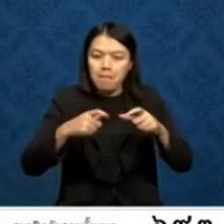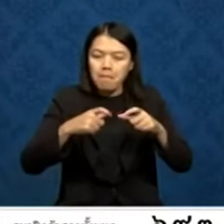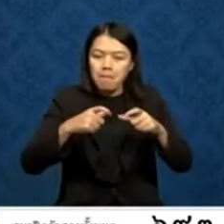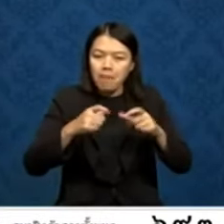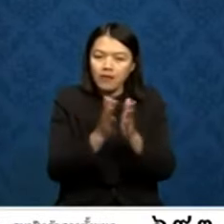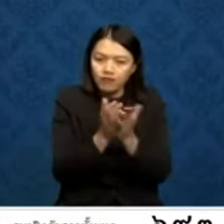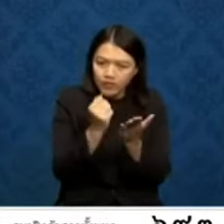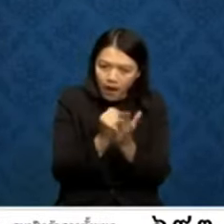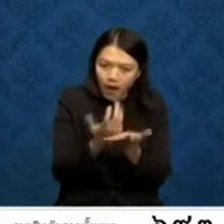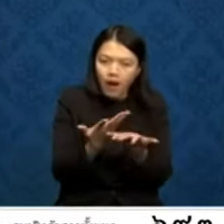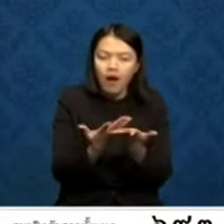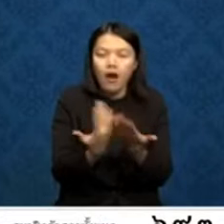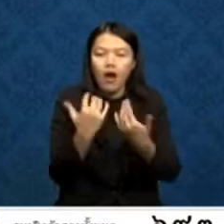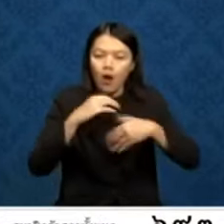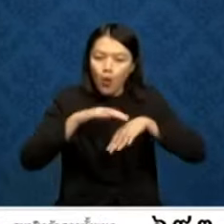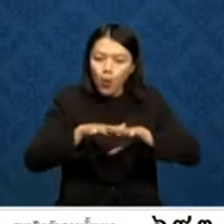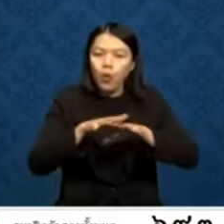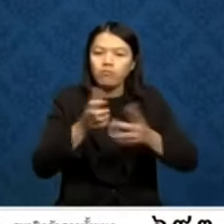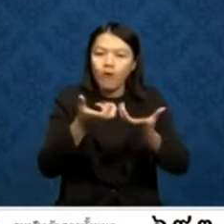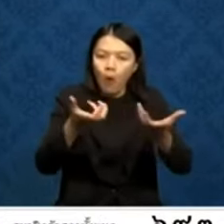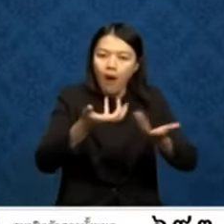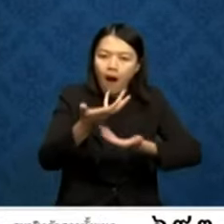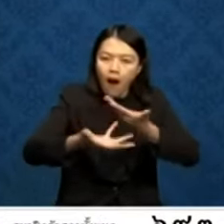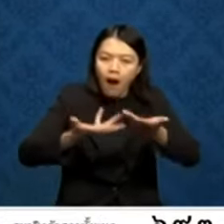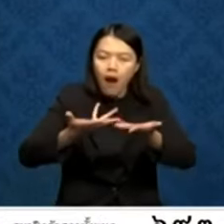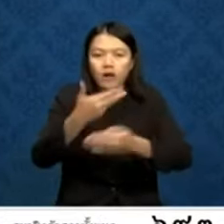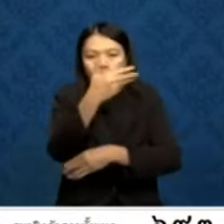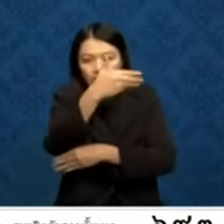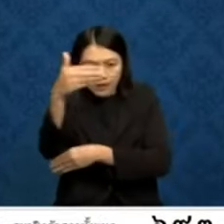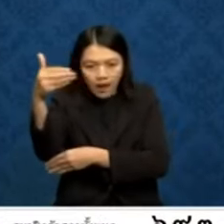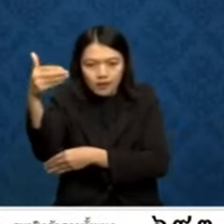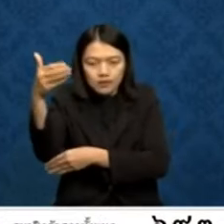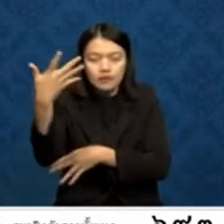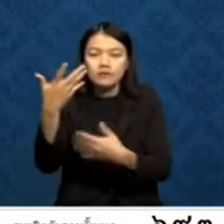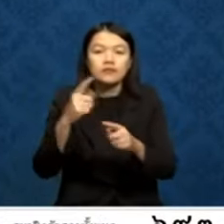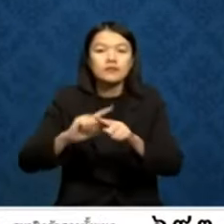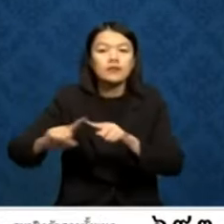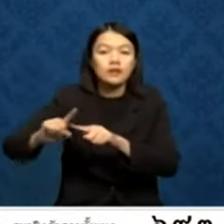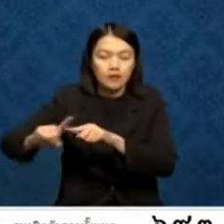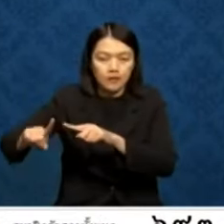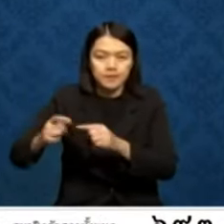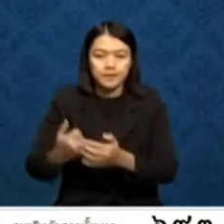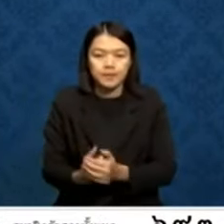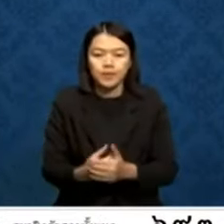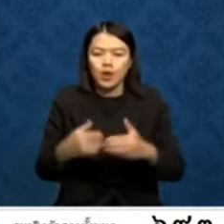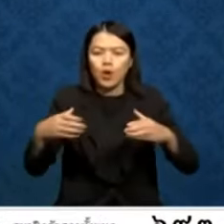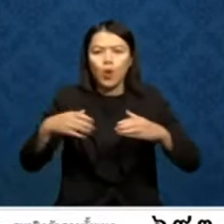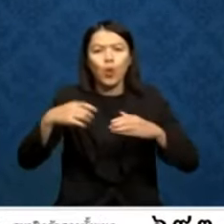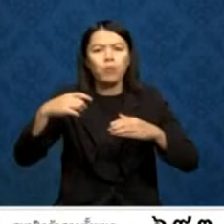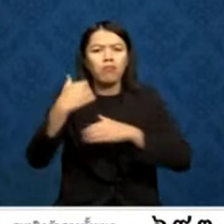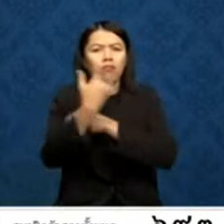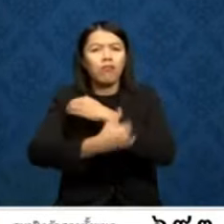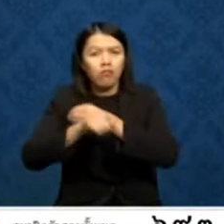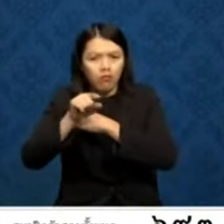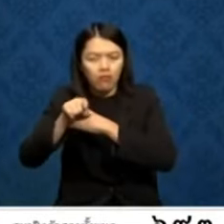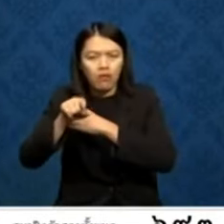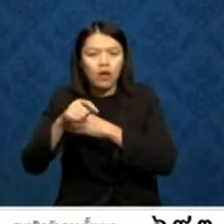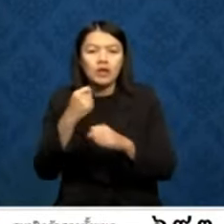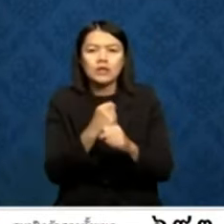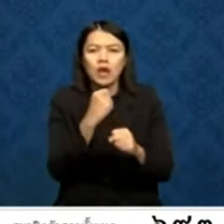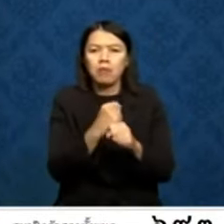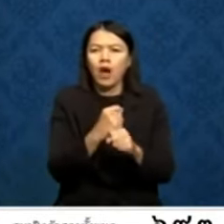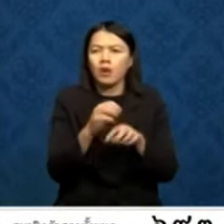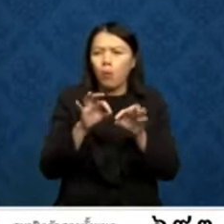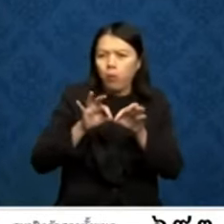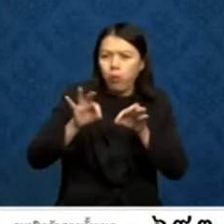กลุ่มผู้เข้าร่วมงานแสดงสินค้านานาชาติไมซ์และกลุ่มชาวต่างชาติที่ทำงานทาง